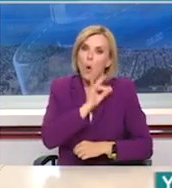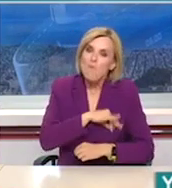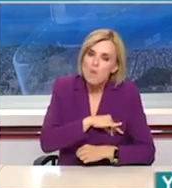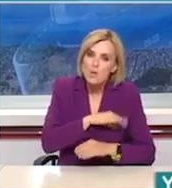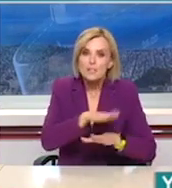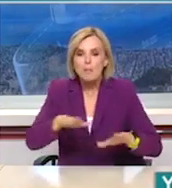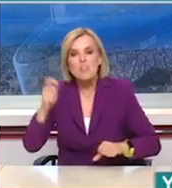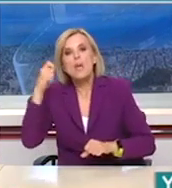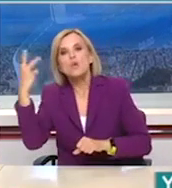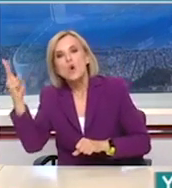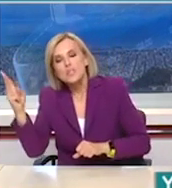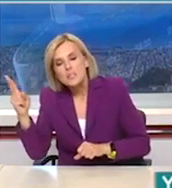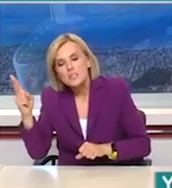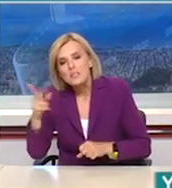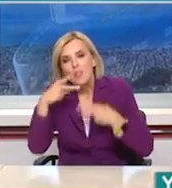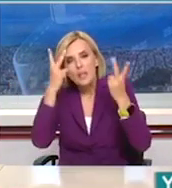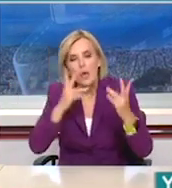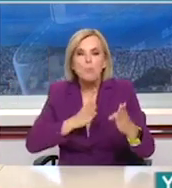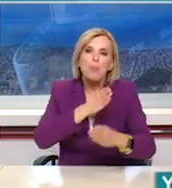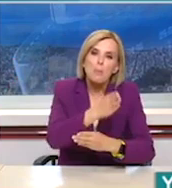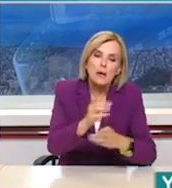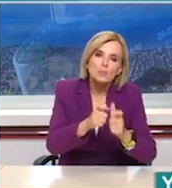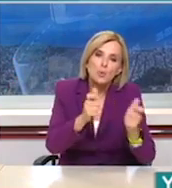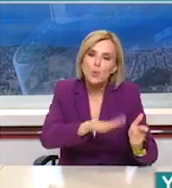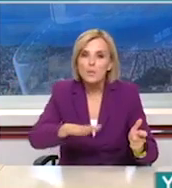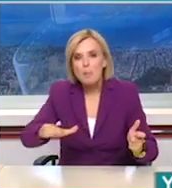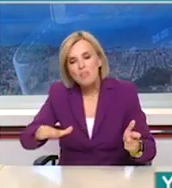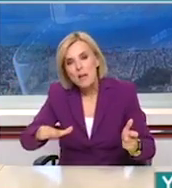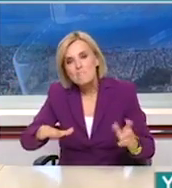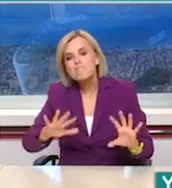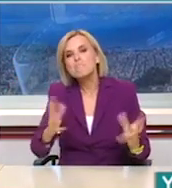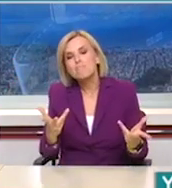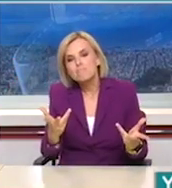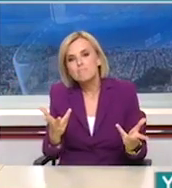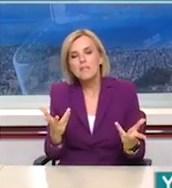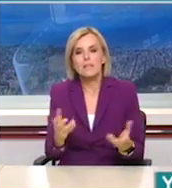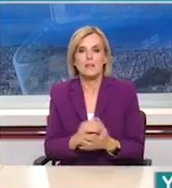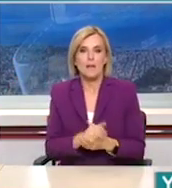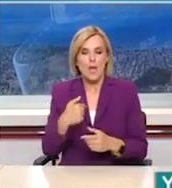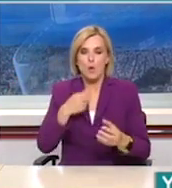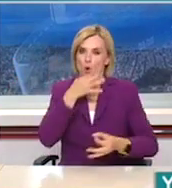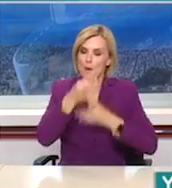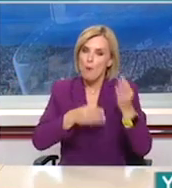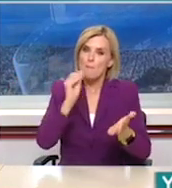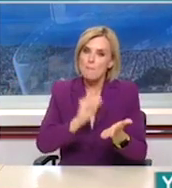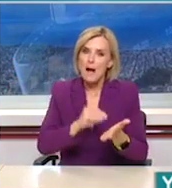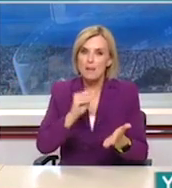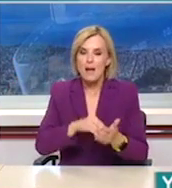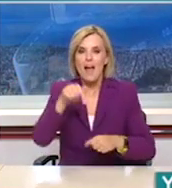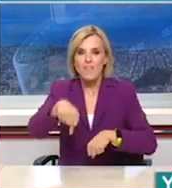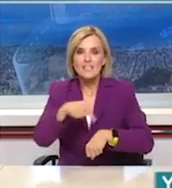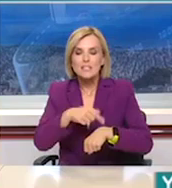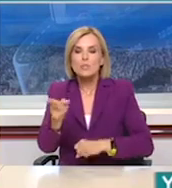των ολιγοήμερων παρουσιών στο σχολείο ξεπερνάει πιθανώς κινδύνους από διαφθορά της επιδημίας, τονίζω ξανά ότι αυτή είναι η καταλληλότερη